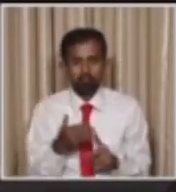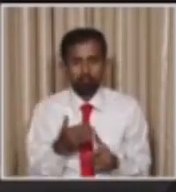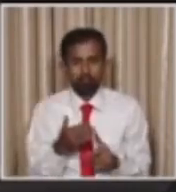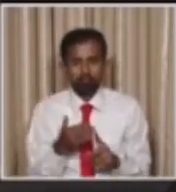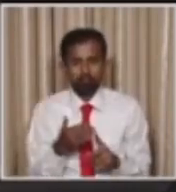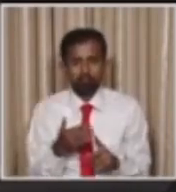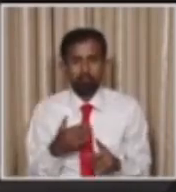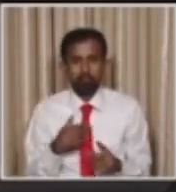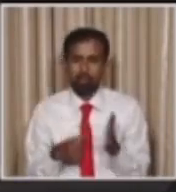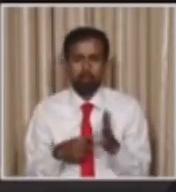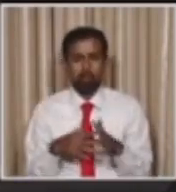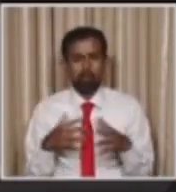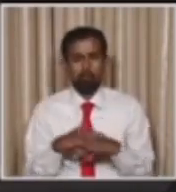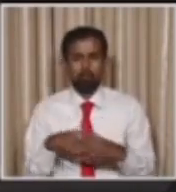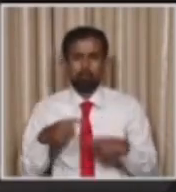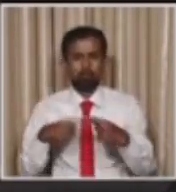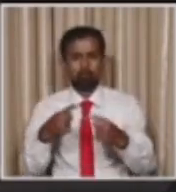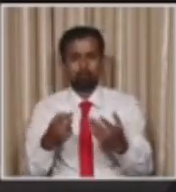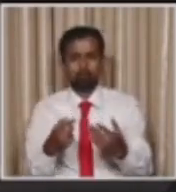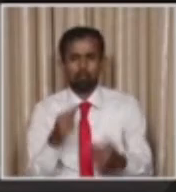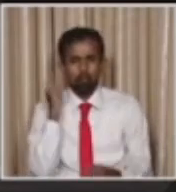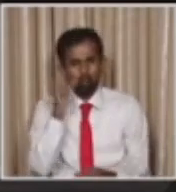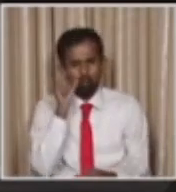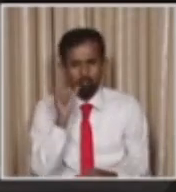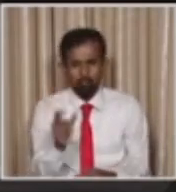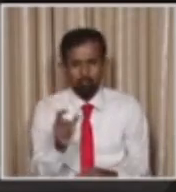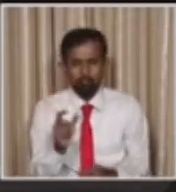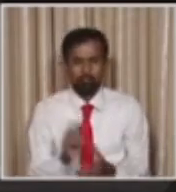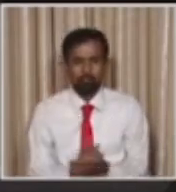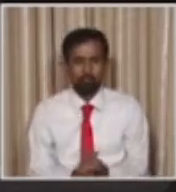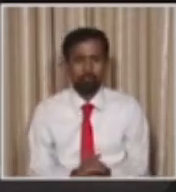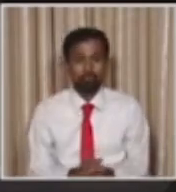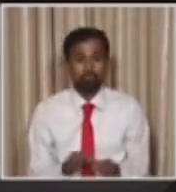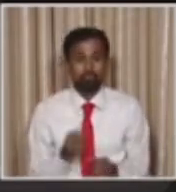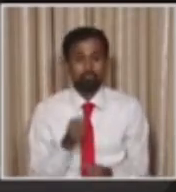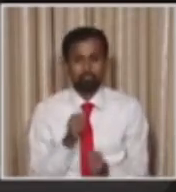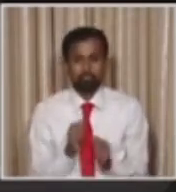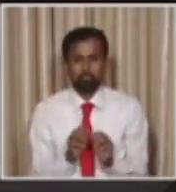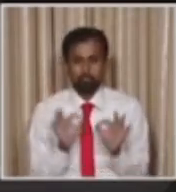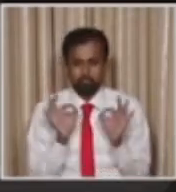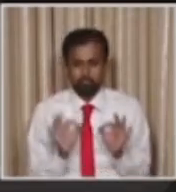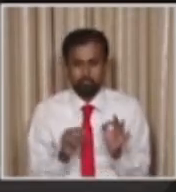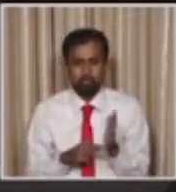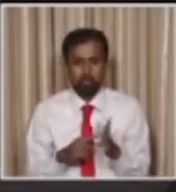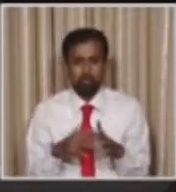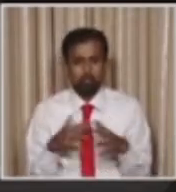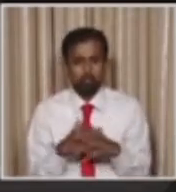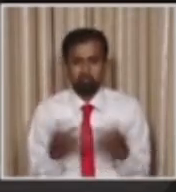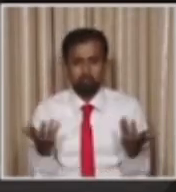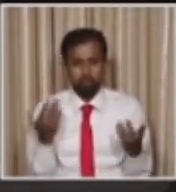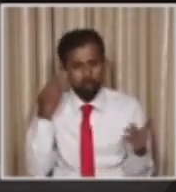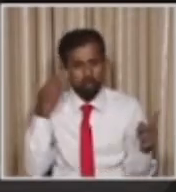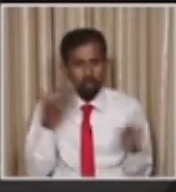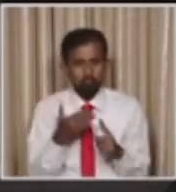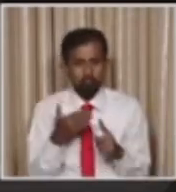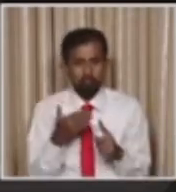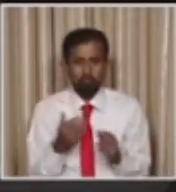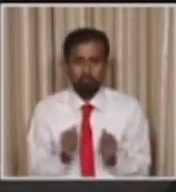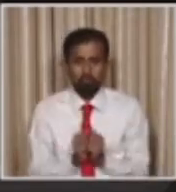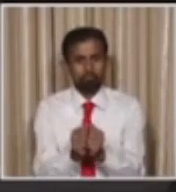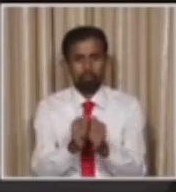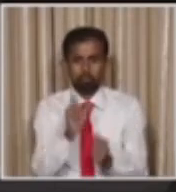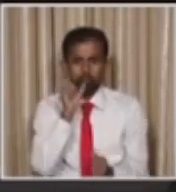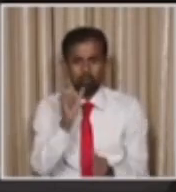සම්බන්ධව ඒවා අපි නීතිය ක්‍රියාත්මක කරමු ඒවට හොයලා බලමු ඒවට හරියට රාජකාරී ඉදිරි නොකිරීම සම්බන්ධව අපි කටයුතු